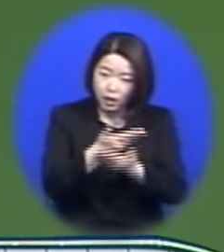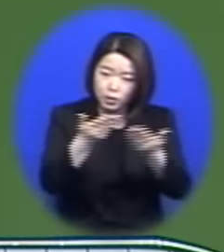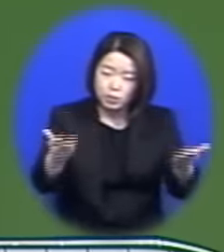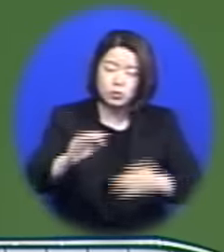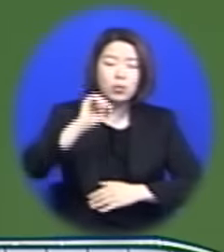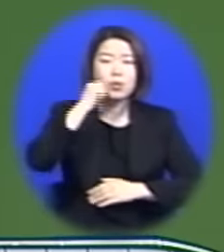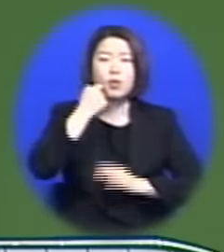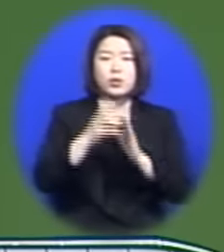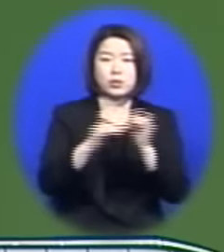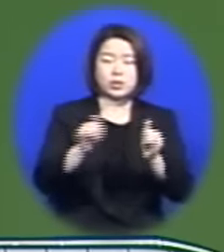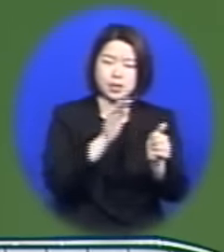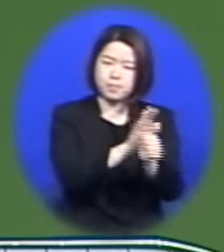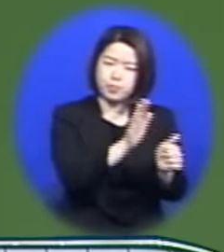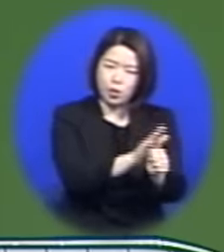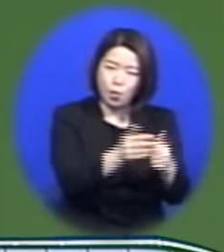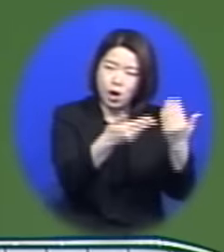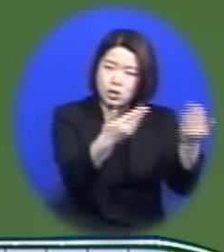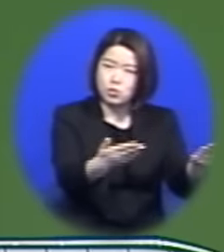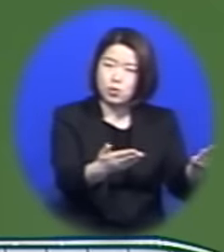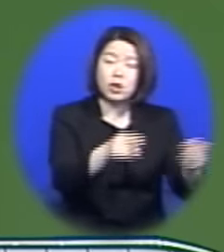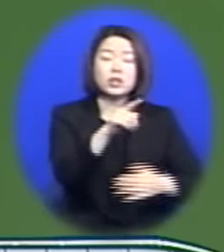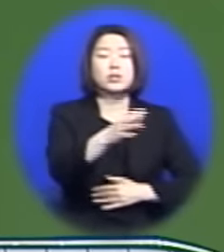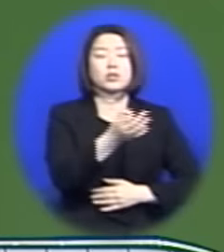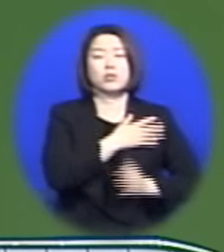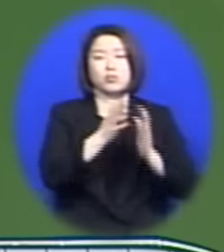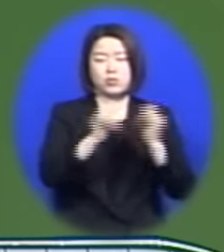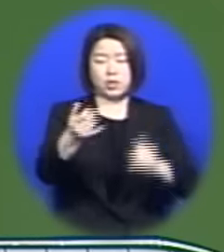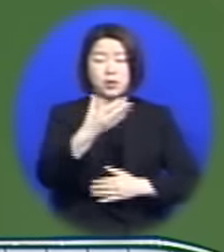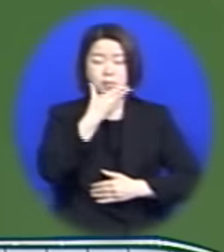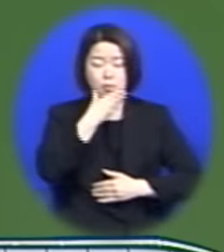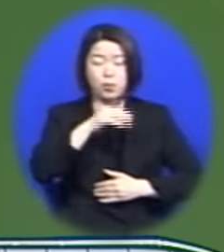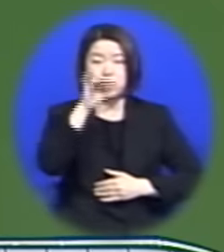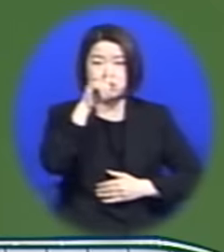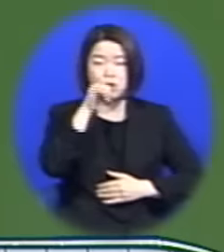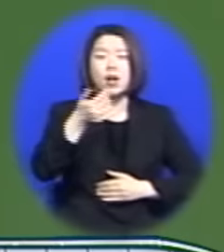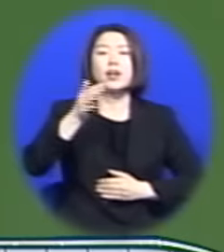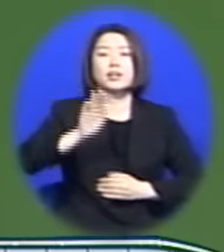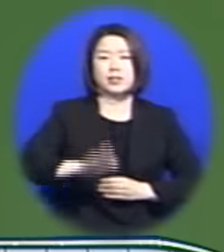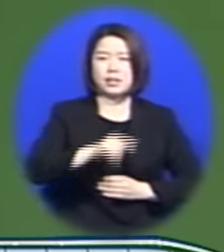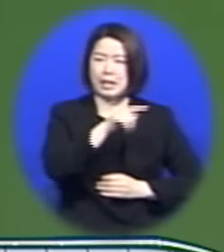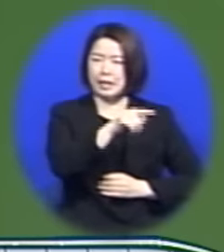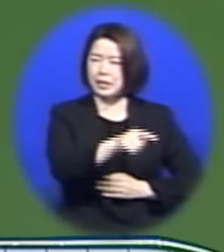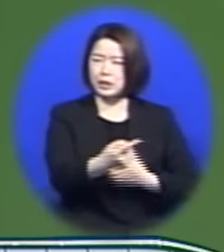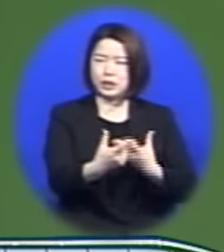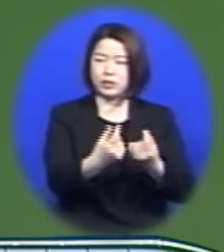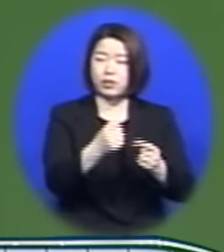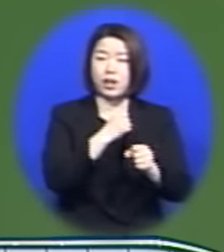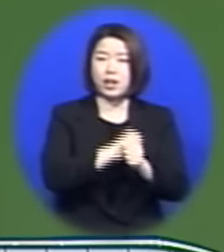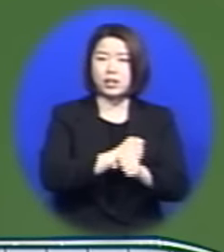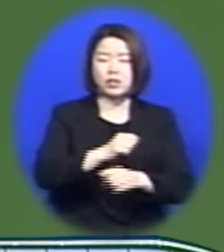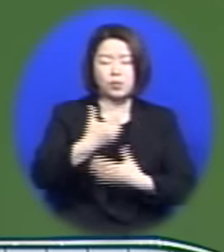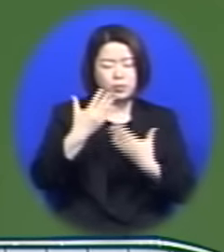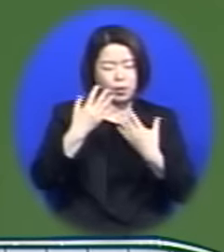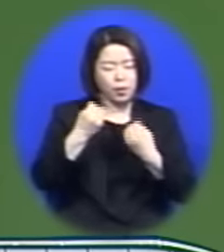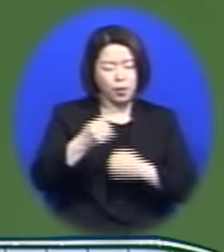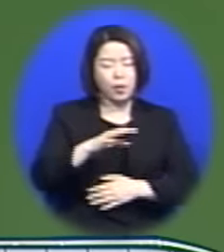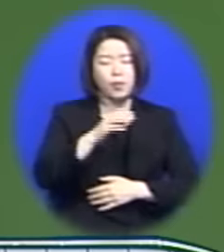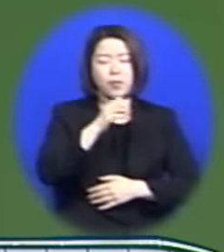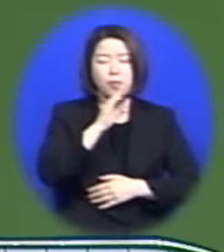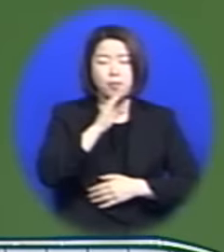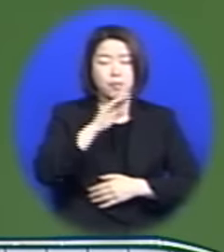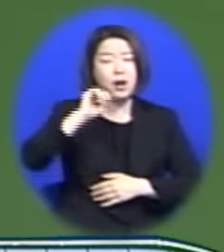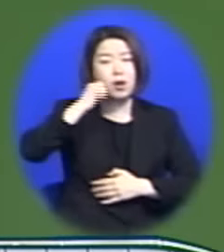도와야 그 부자는 복이 있을 수 있죠 그런데 그렇게 하기는 얼마나 어려운지